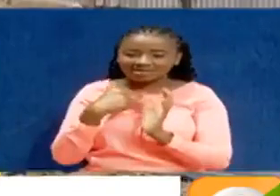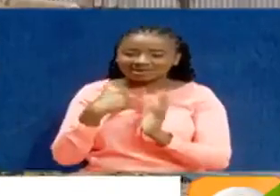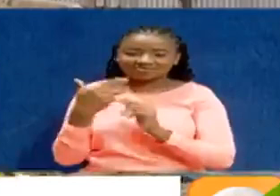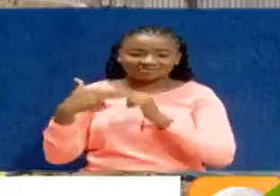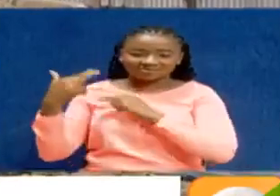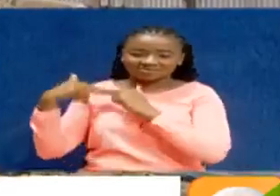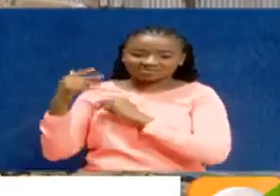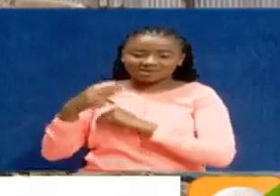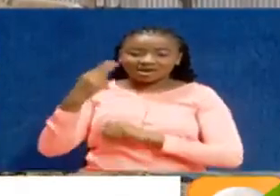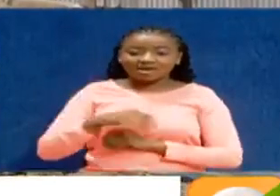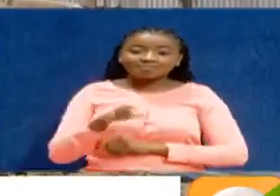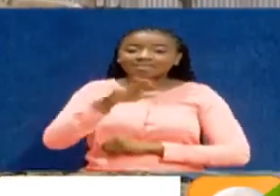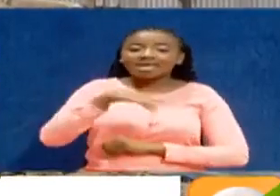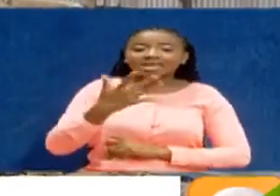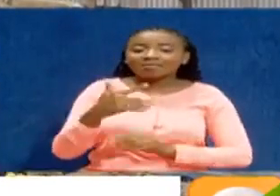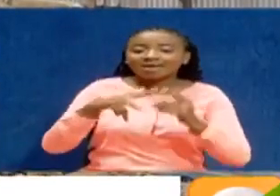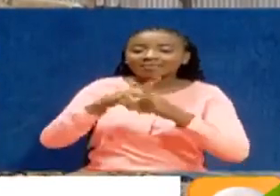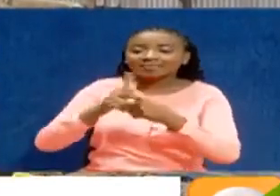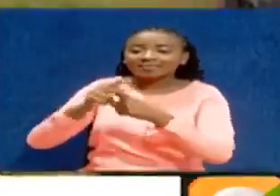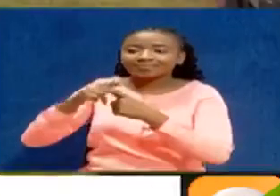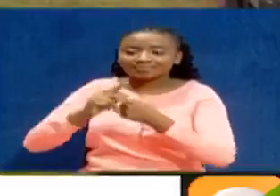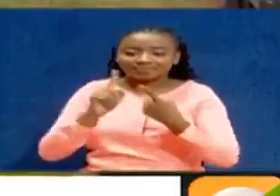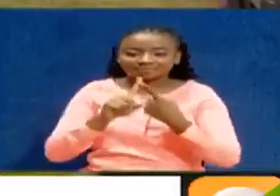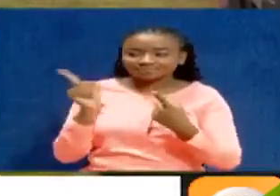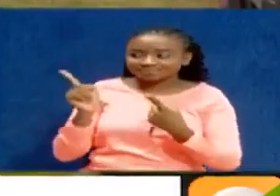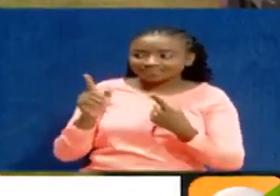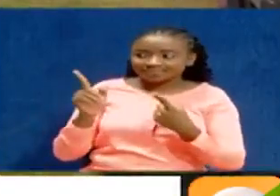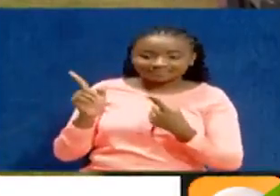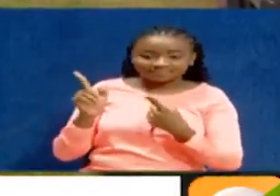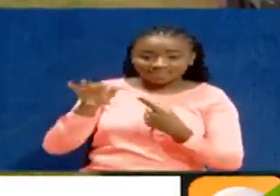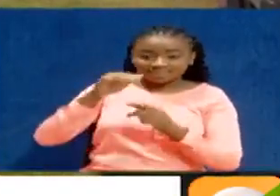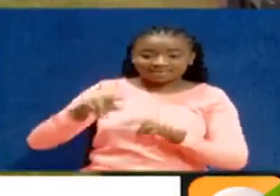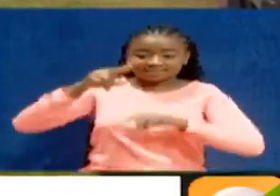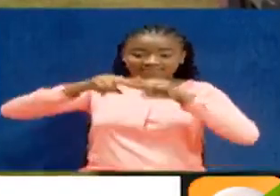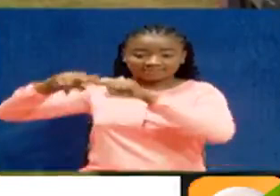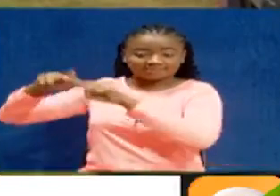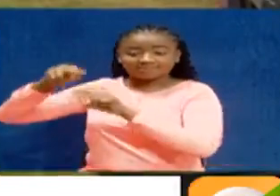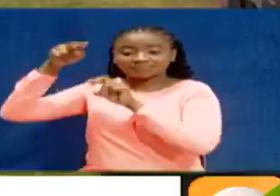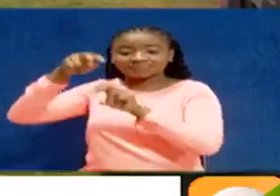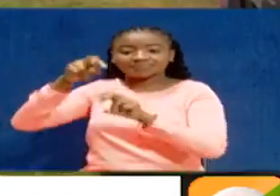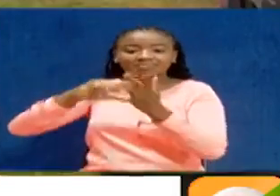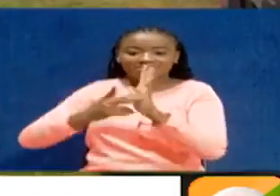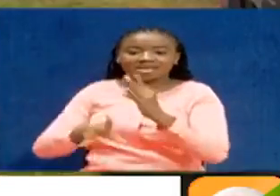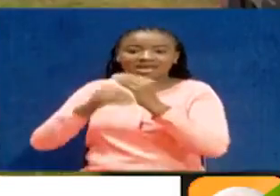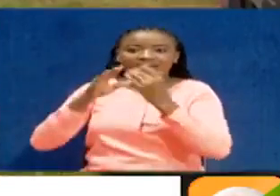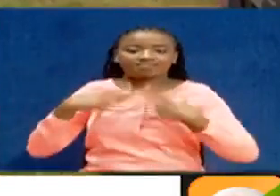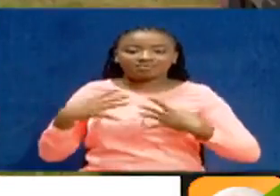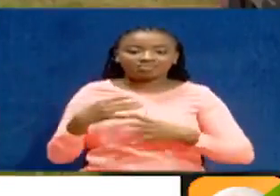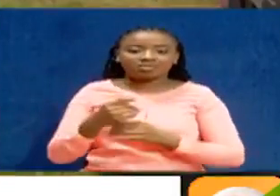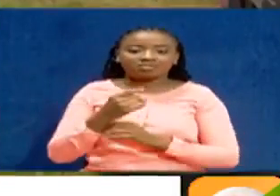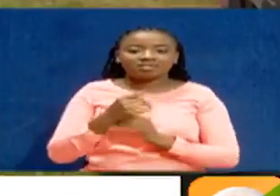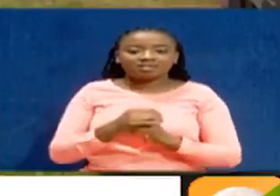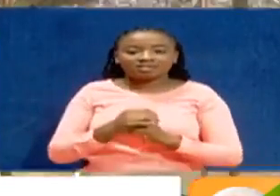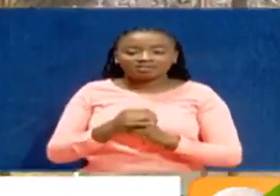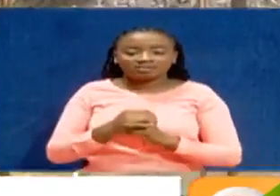Maeneo ambayo yatakarabatiwa ni sehemu ya watazamaji ambao unaongezwa kiwango hadi 1035.